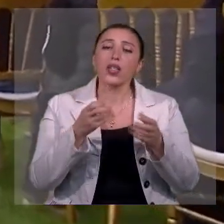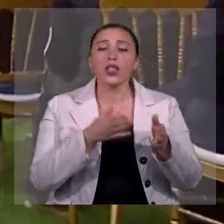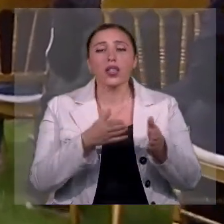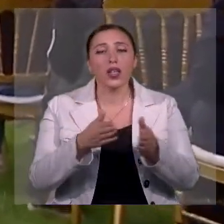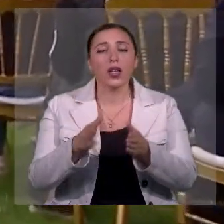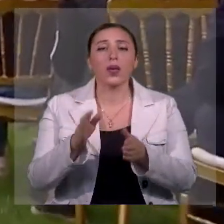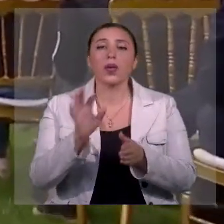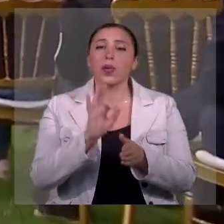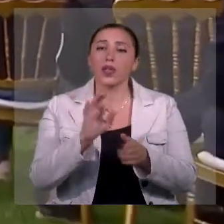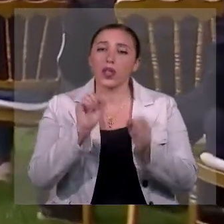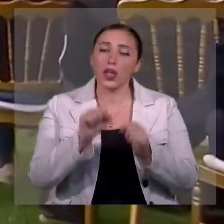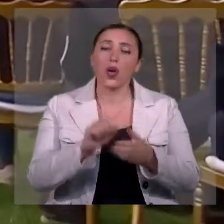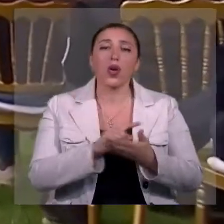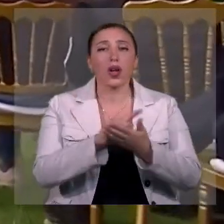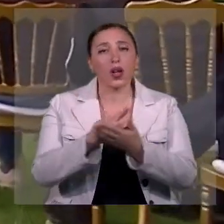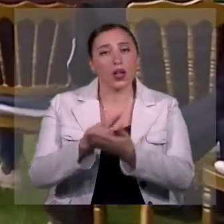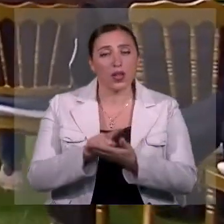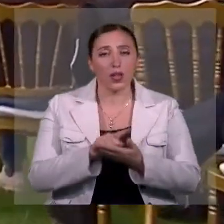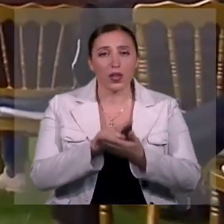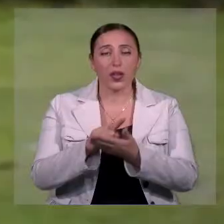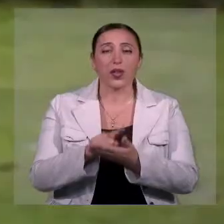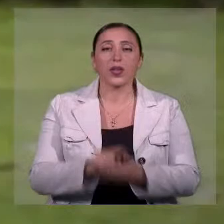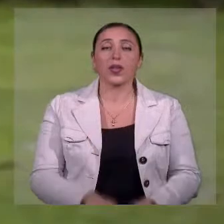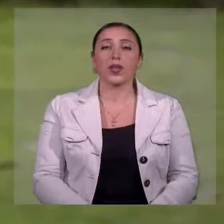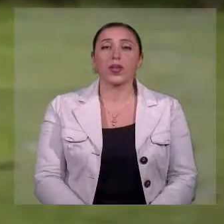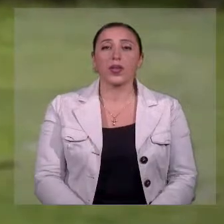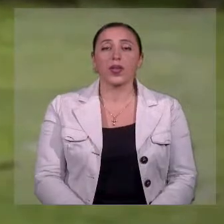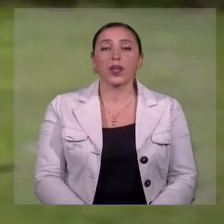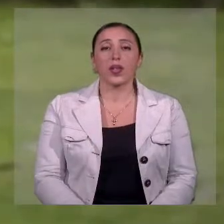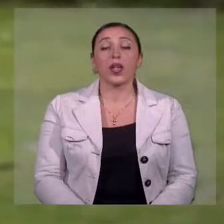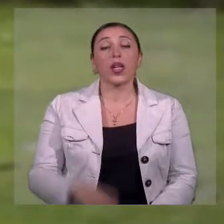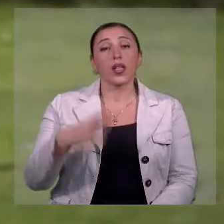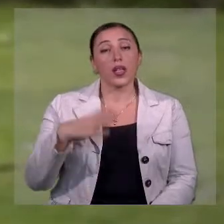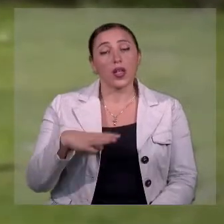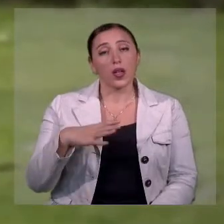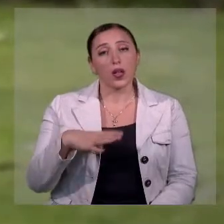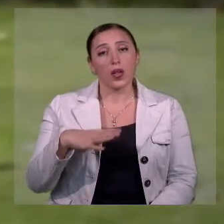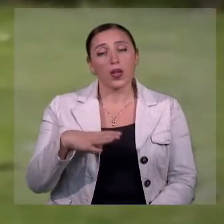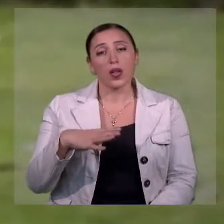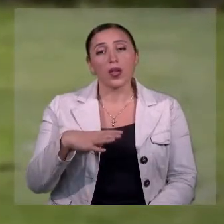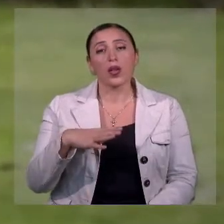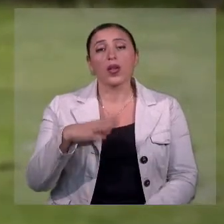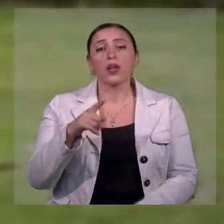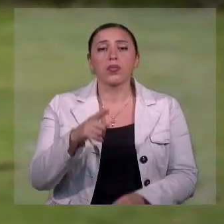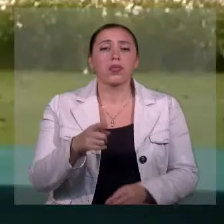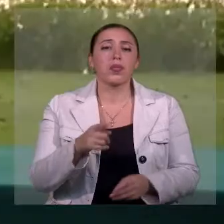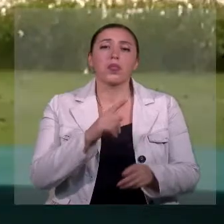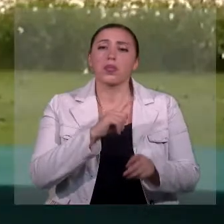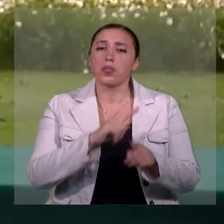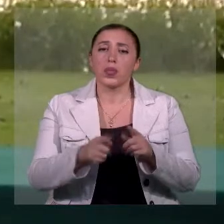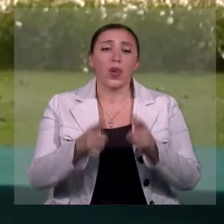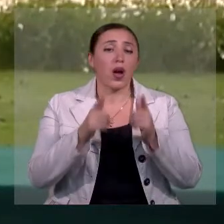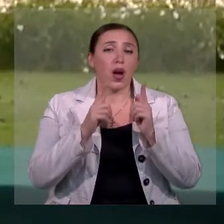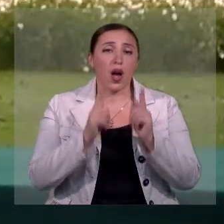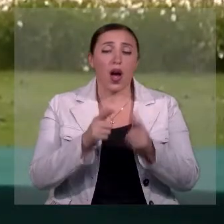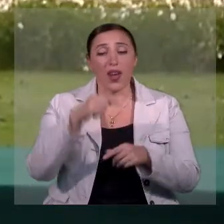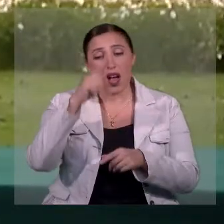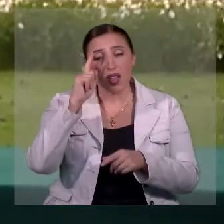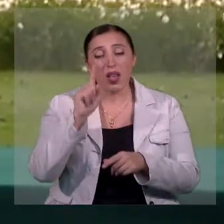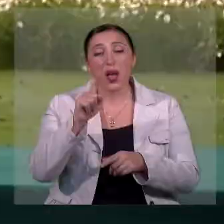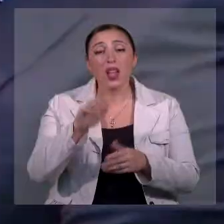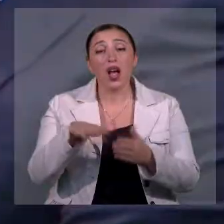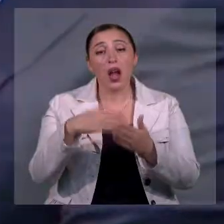հարցեր, որոնք փոխադարձ հետաքրքրություն են ներկայացնում։ Պաշտոնական Թբիլիսին անմիջապես դրական է արձագանքել Ադրբեջանի նախագահի